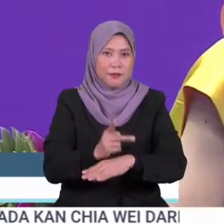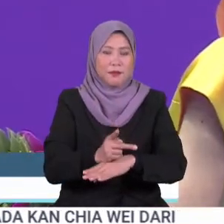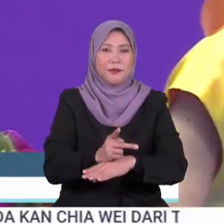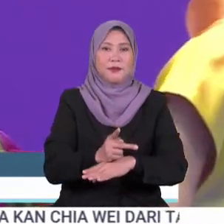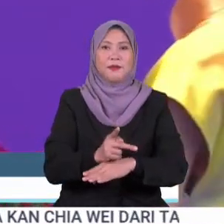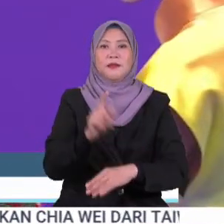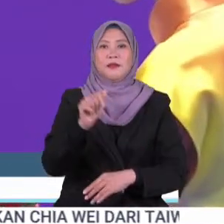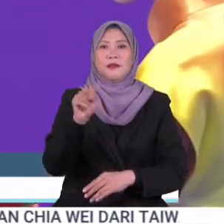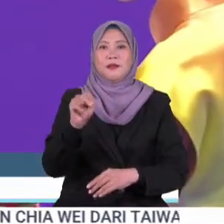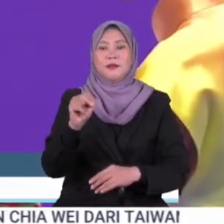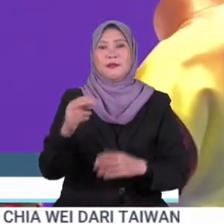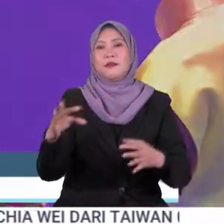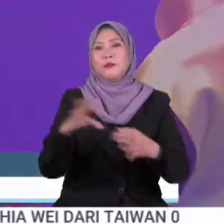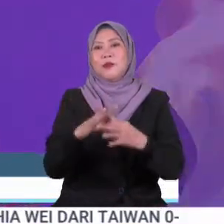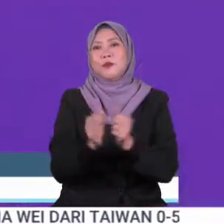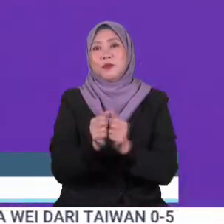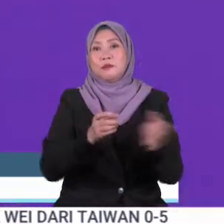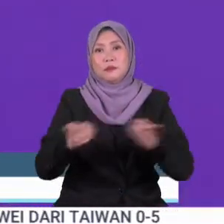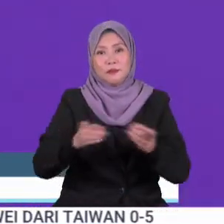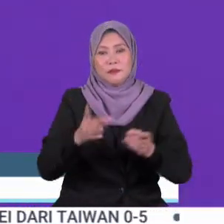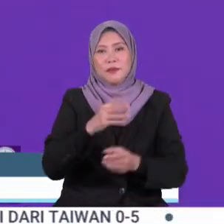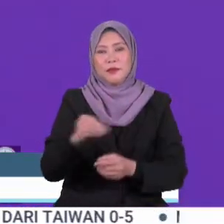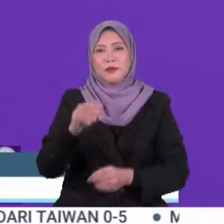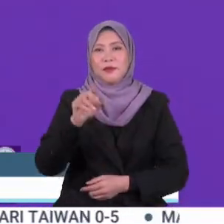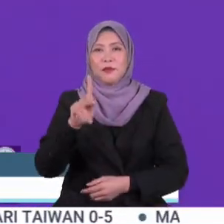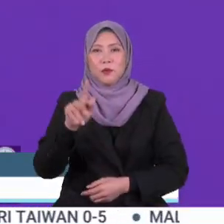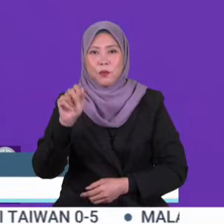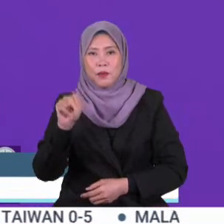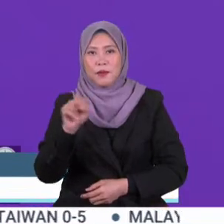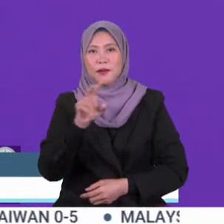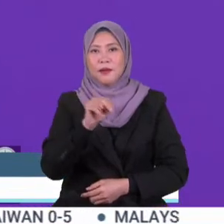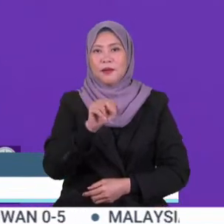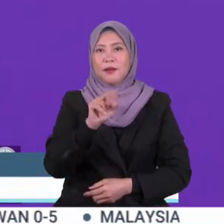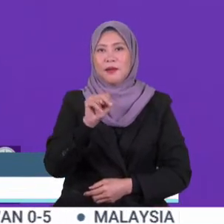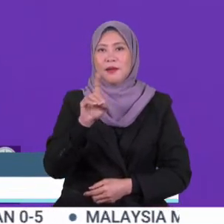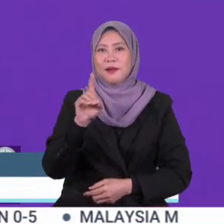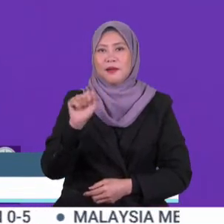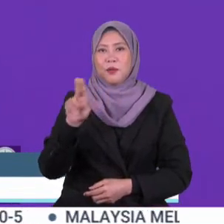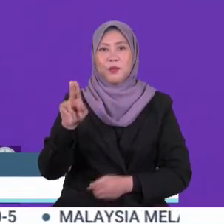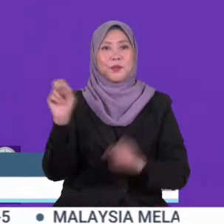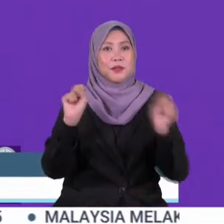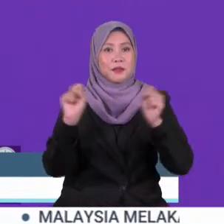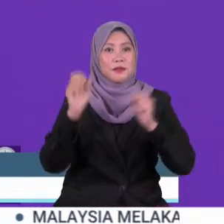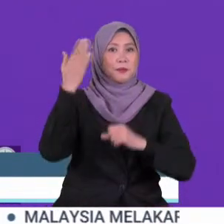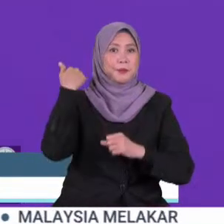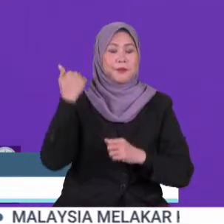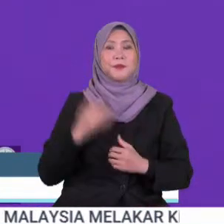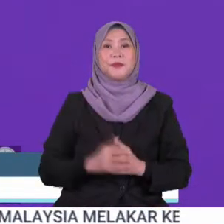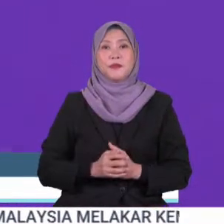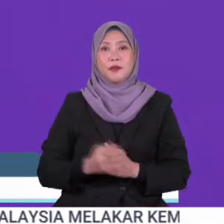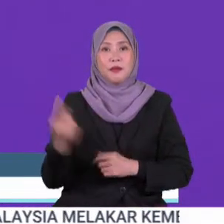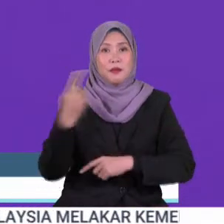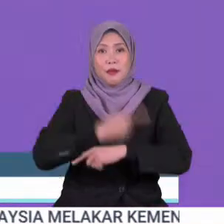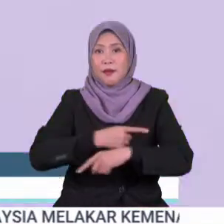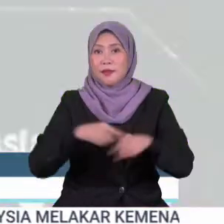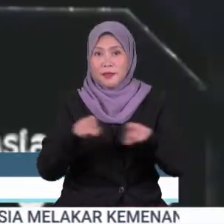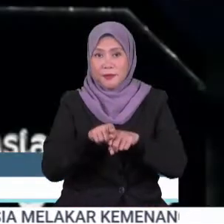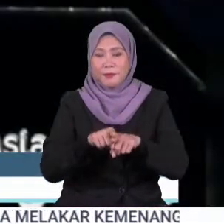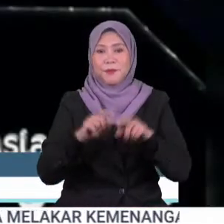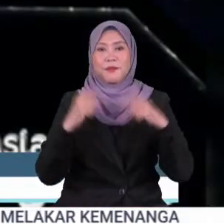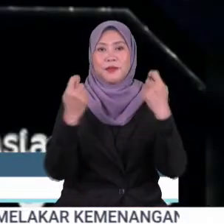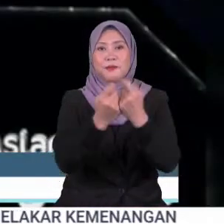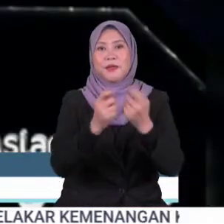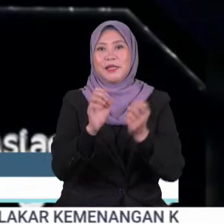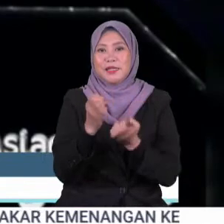Min dalam acara gabungan disiplin Nan Kuan dan Nan Dao pada Selasa. Hari yang sama juga, skuad